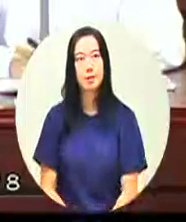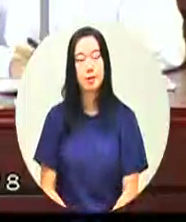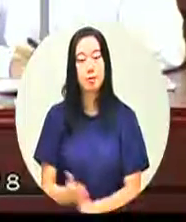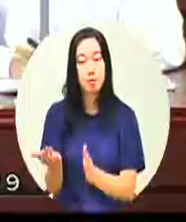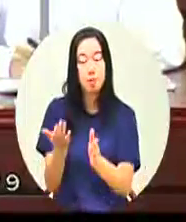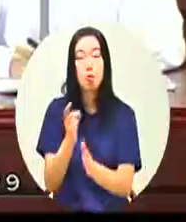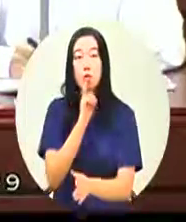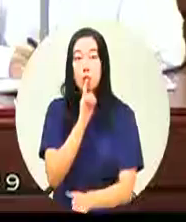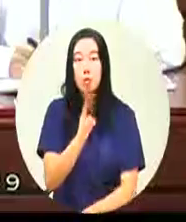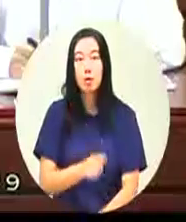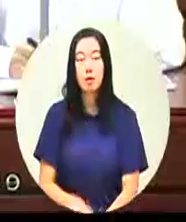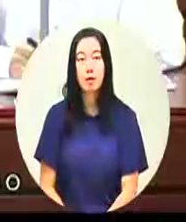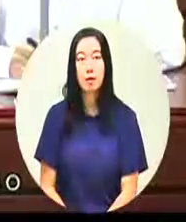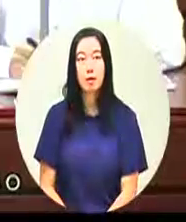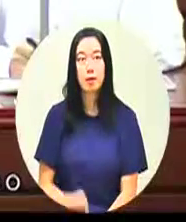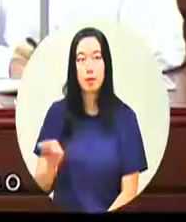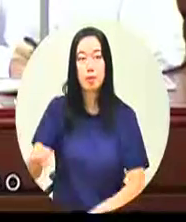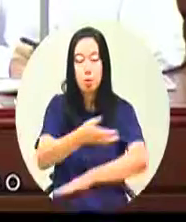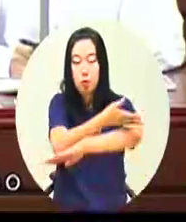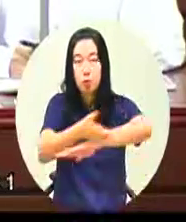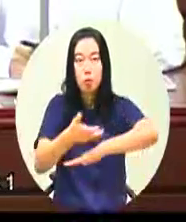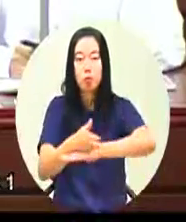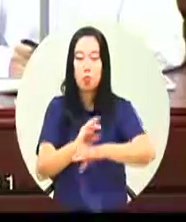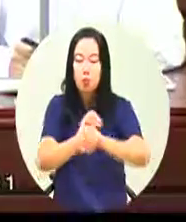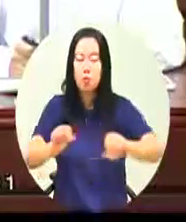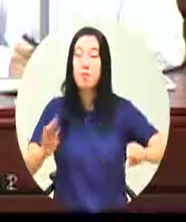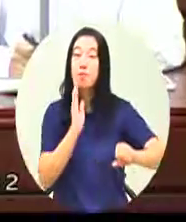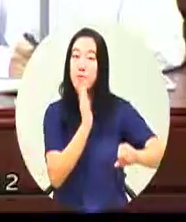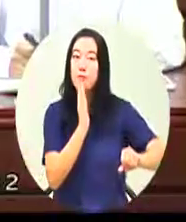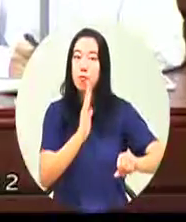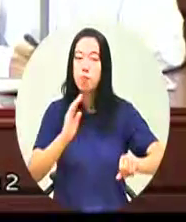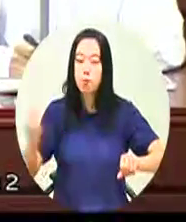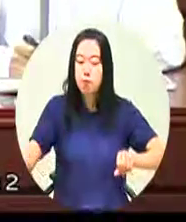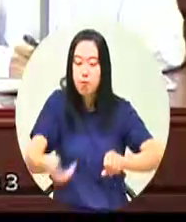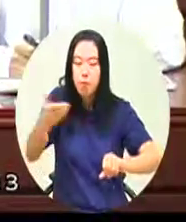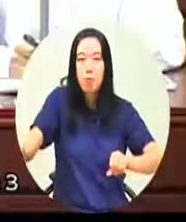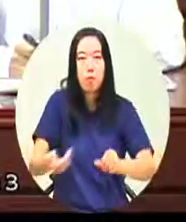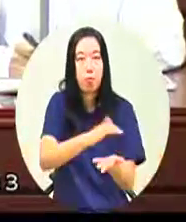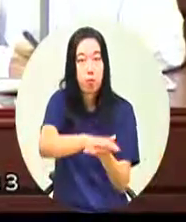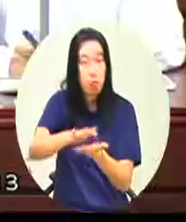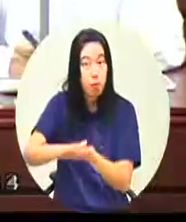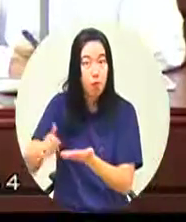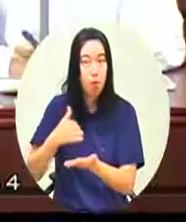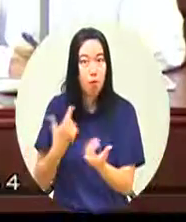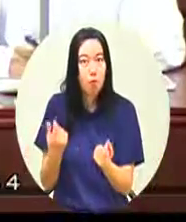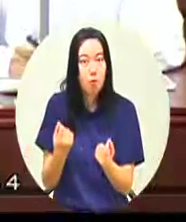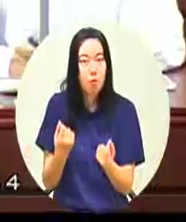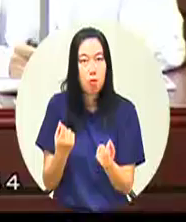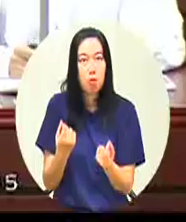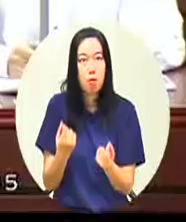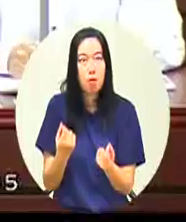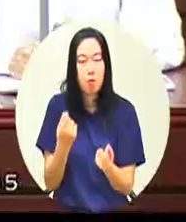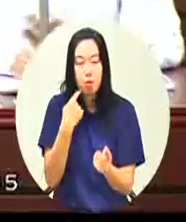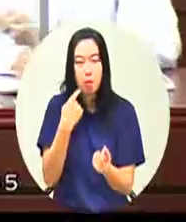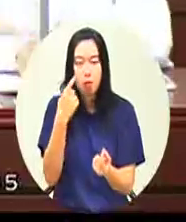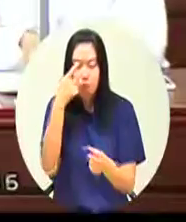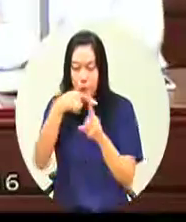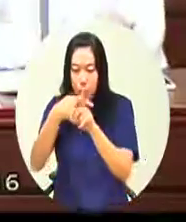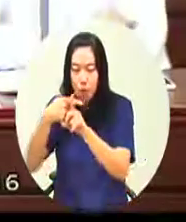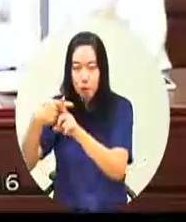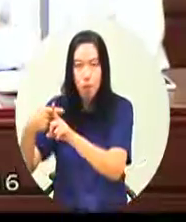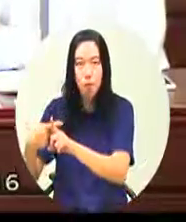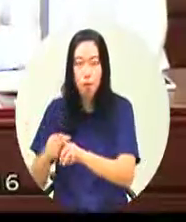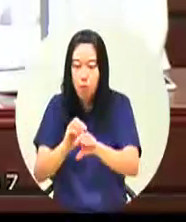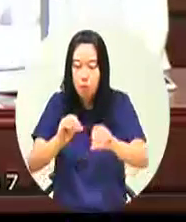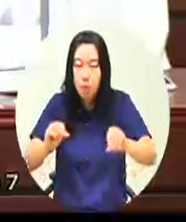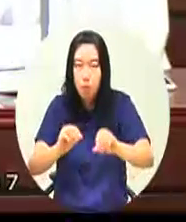讲到这个溪底这种烂土的清哈，我达到在清的时候，我拢有去测量这个溪底的一挂高点，